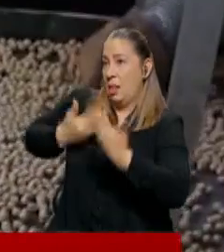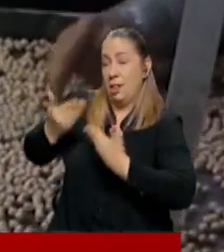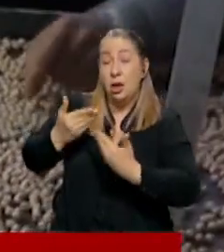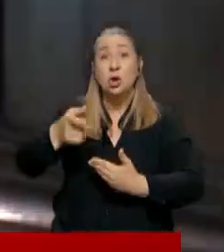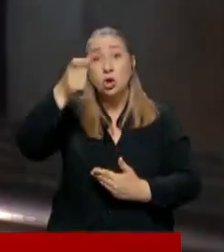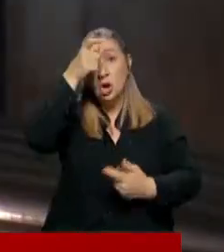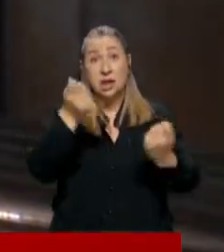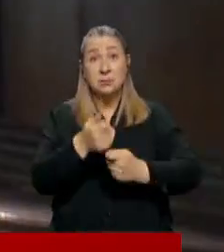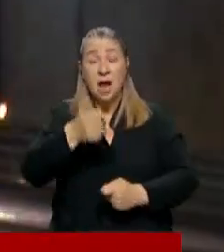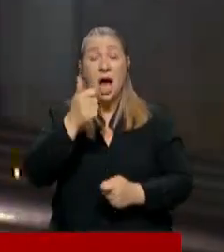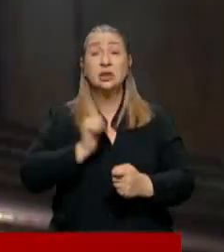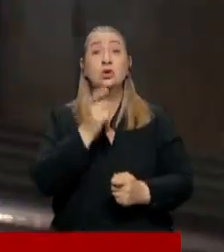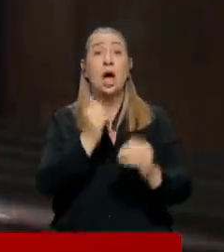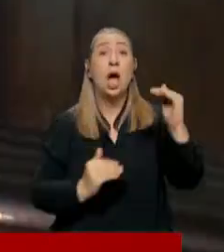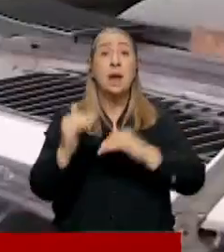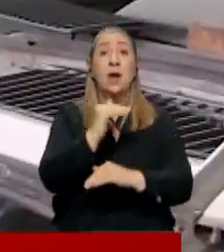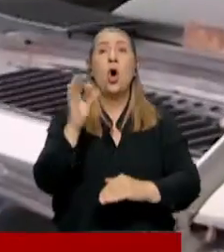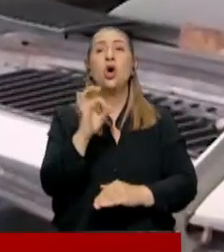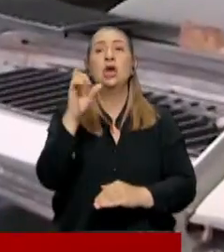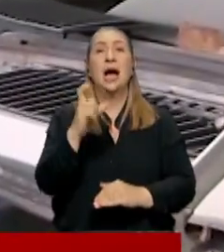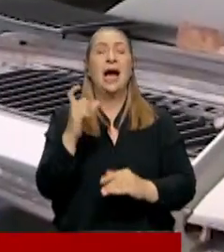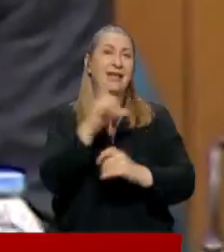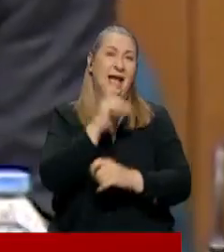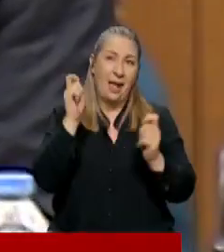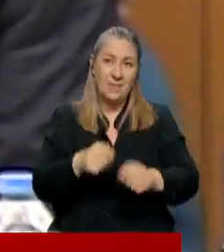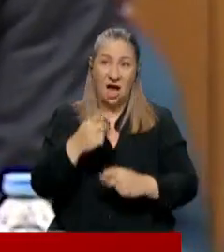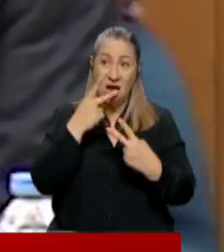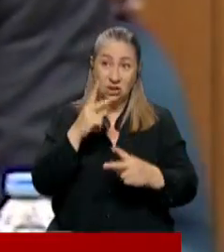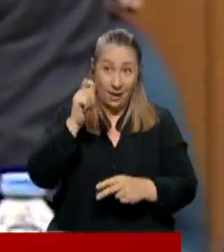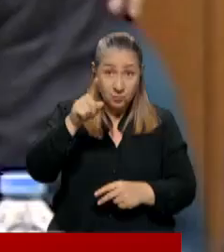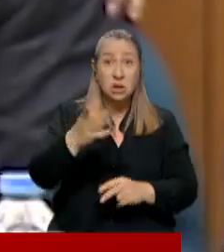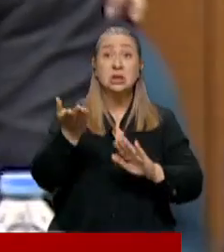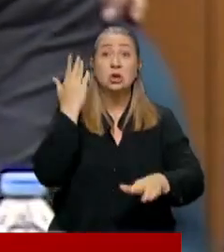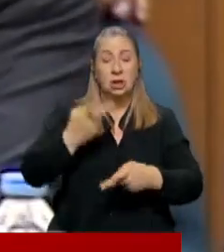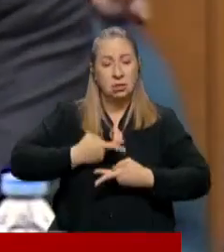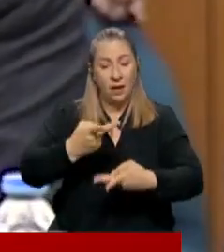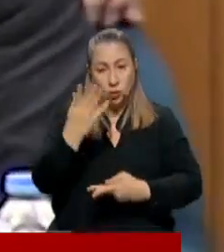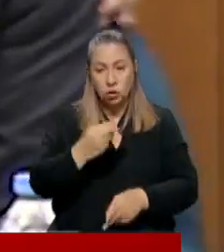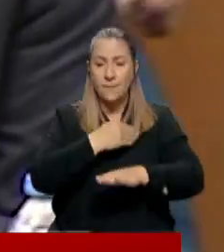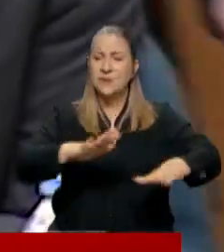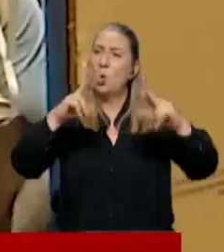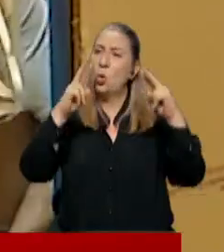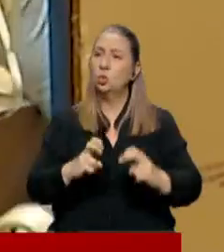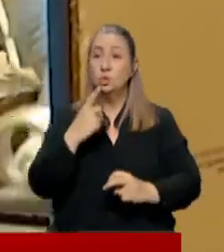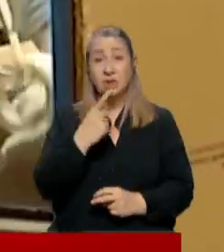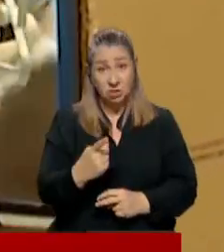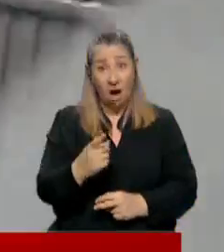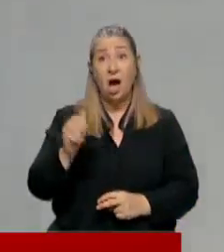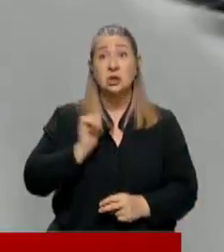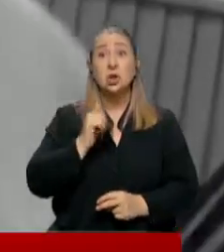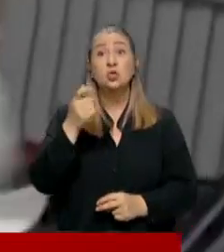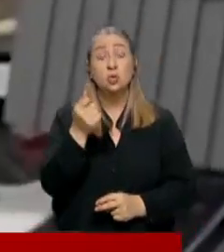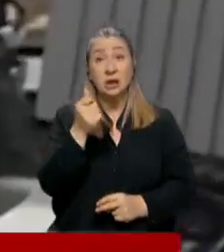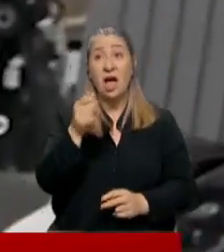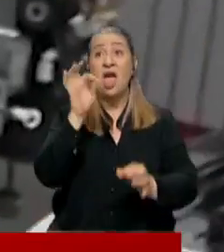daha önce asgari ücret artışlarının Ocak ayında yapıldığına dikkat çekmiş. Öncesinde davet gelirse masaya otururuz demişti. Asgari